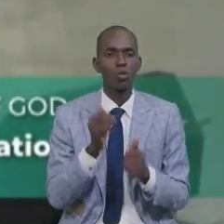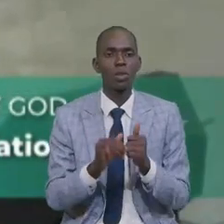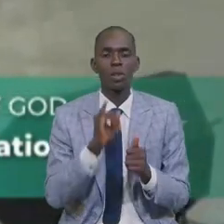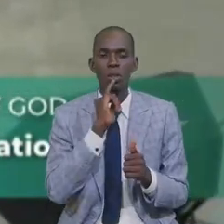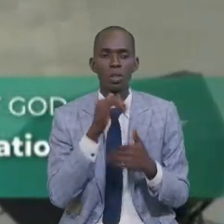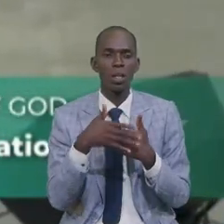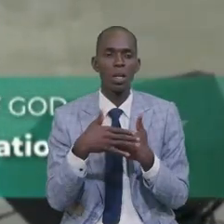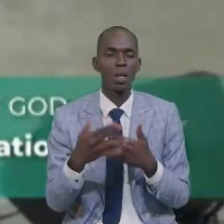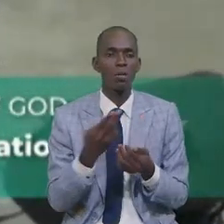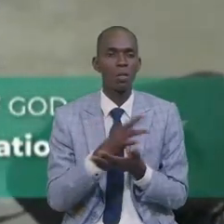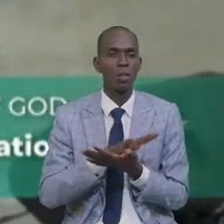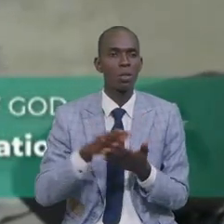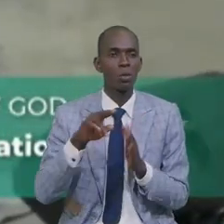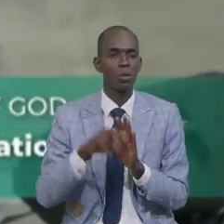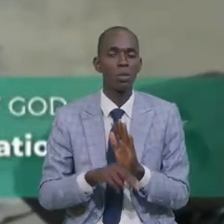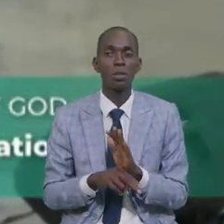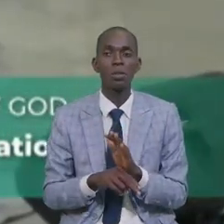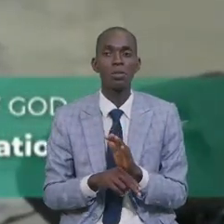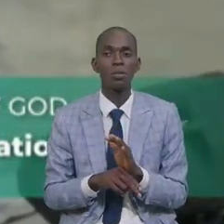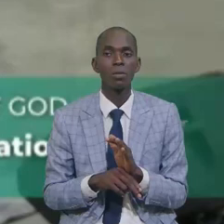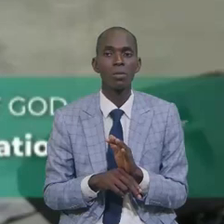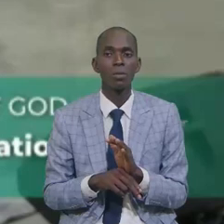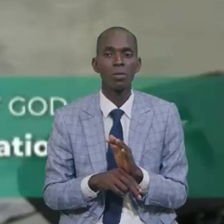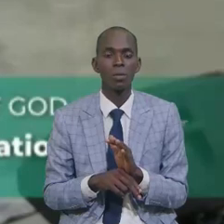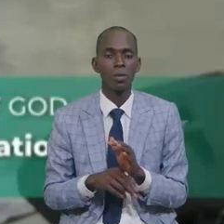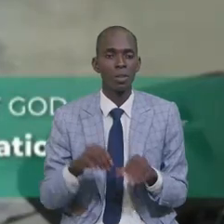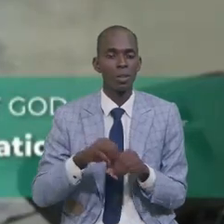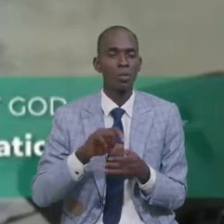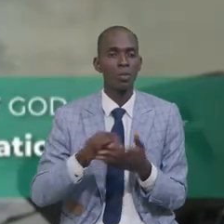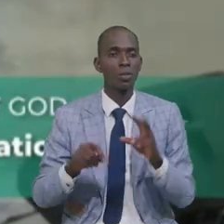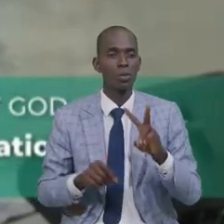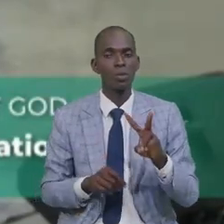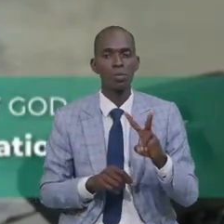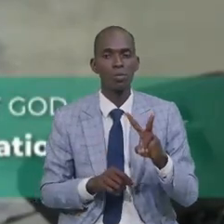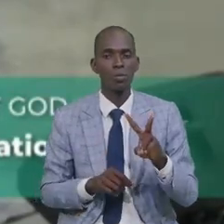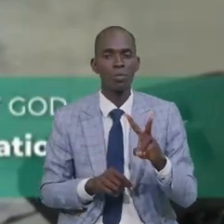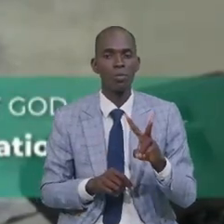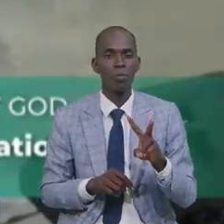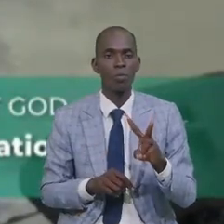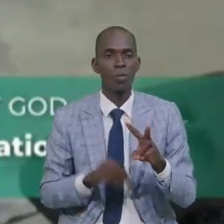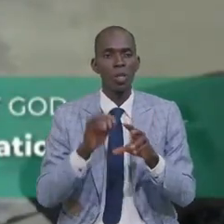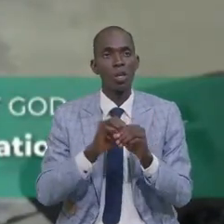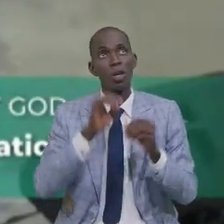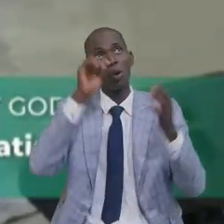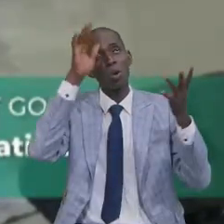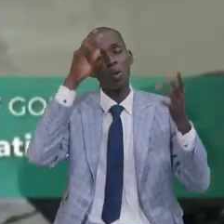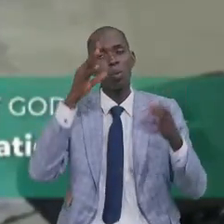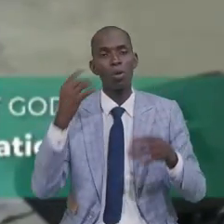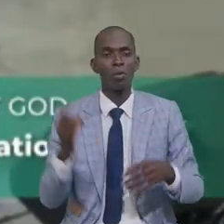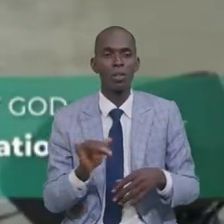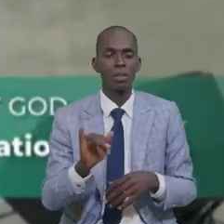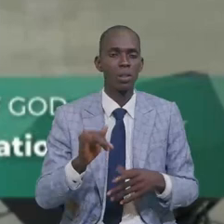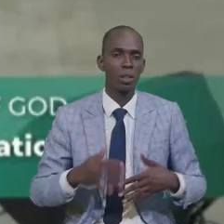et la vérité qui est selon la piété. Verset 2. Lesquels reposent